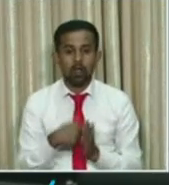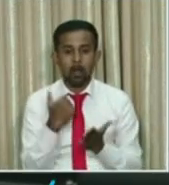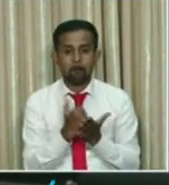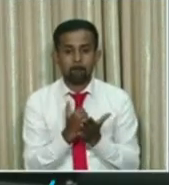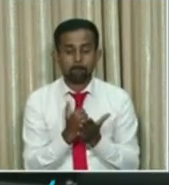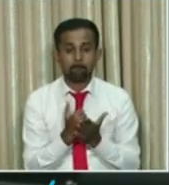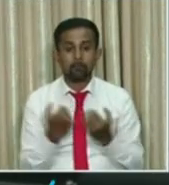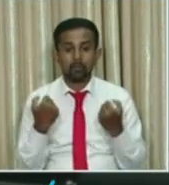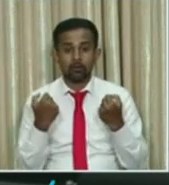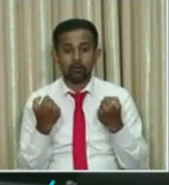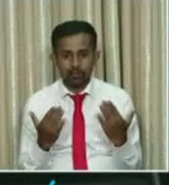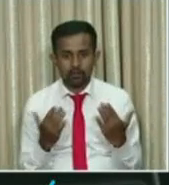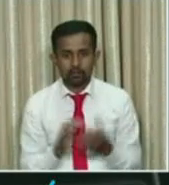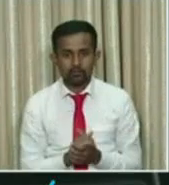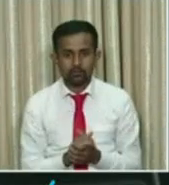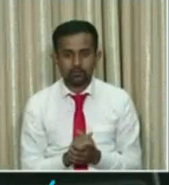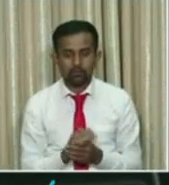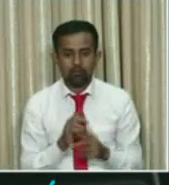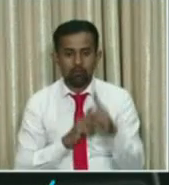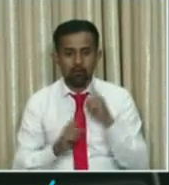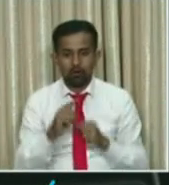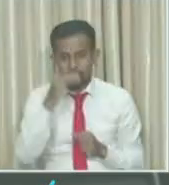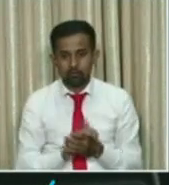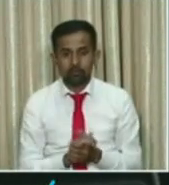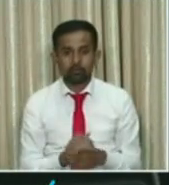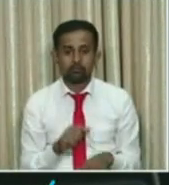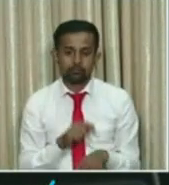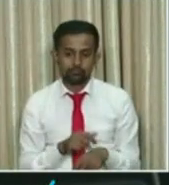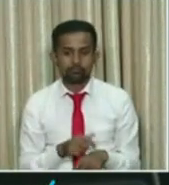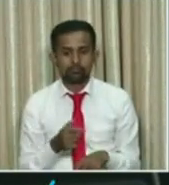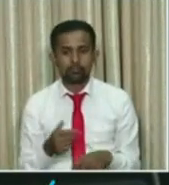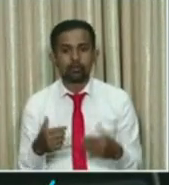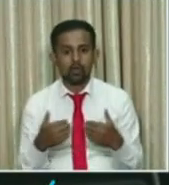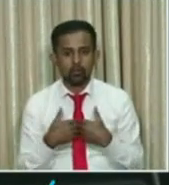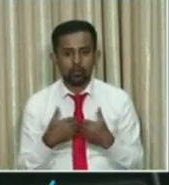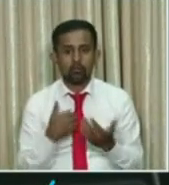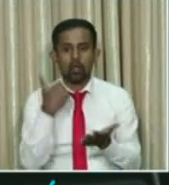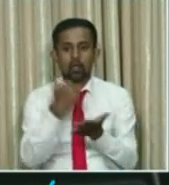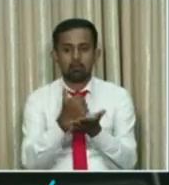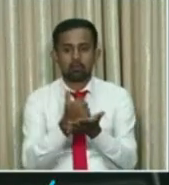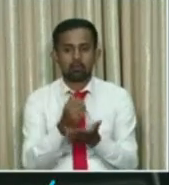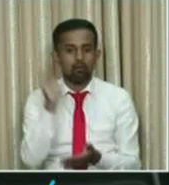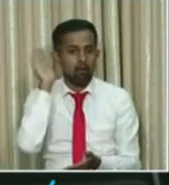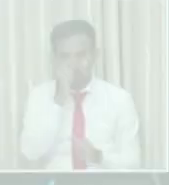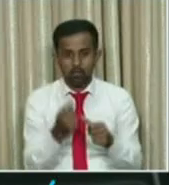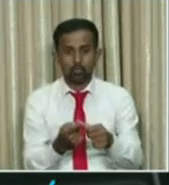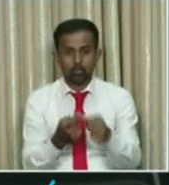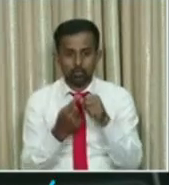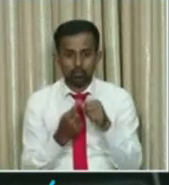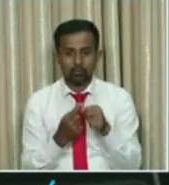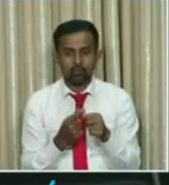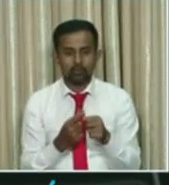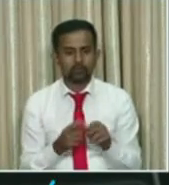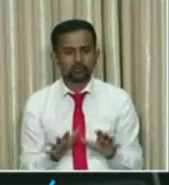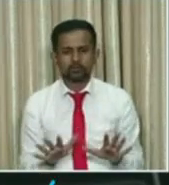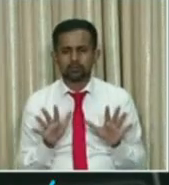බැංකුවේ අධිපතිවරයා පත් කරන ලදී. කතානායකතුමනි දෛවයේ සරදම අපිට තමයි දැන් මම මහ බැංකුව ගැන අහන්න වෙලා තියෙන්නේ. බැඳුම් කර වංචාව පිළිබඳව සෑහීමකට පත්